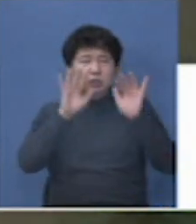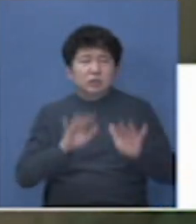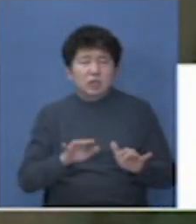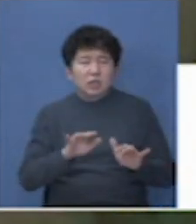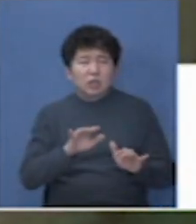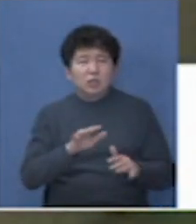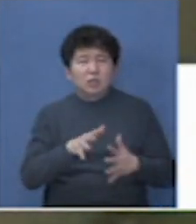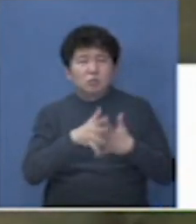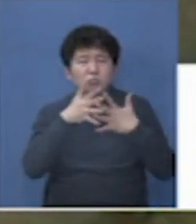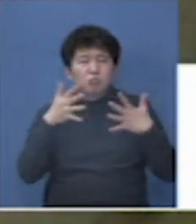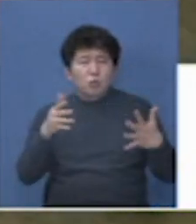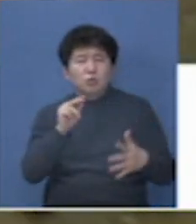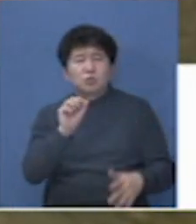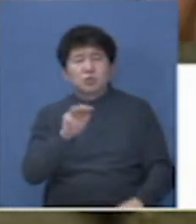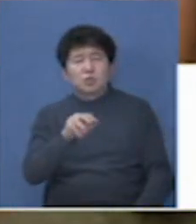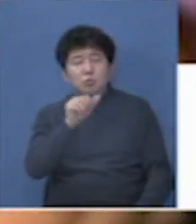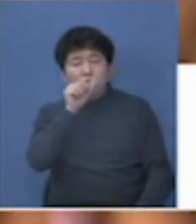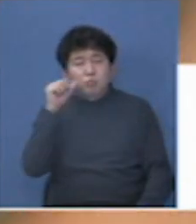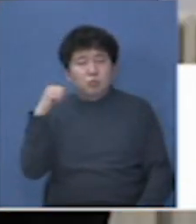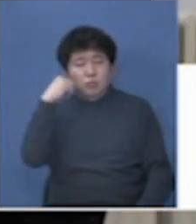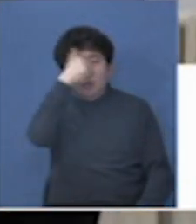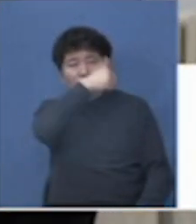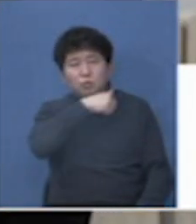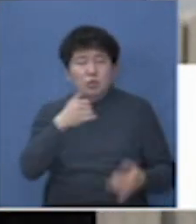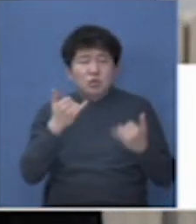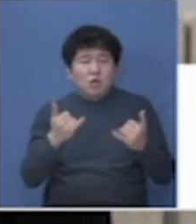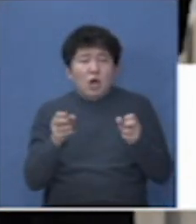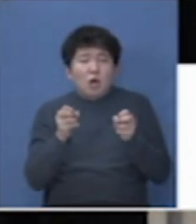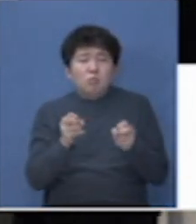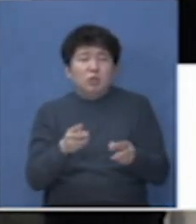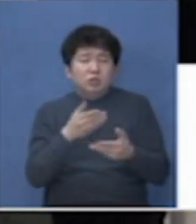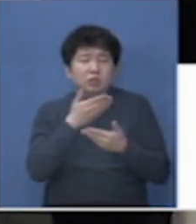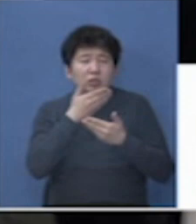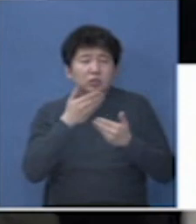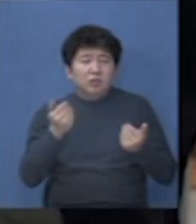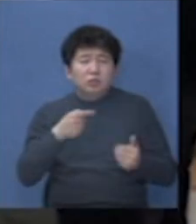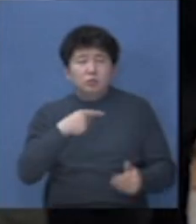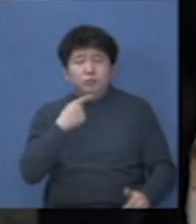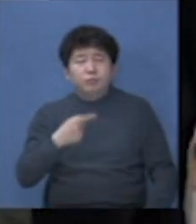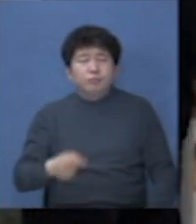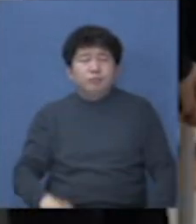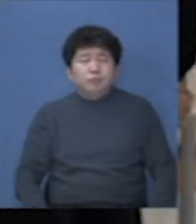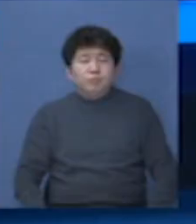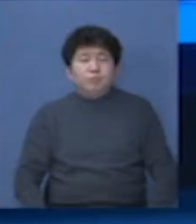Между тем, пока, по их словам, угроза отсутствует. Алексей Сафонов, Алтай Акпарат.